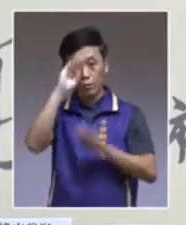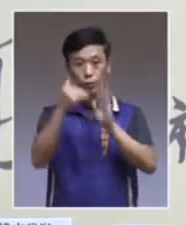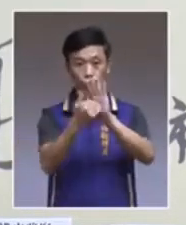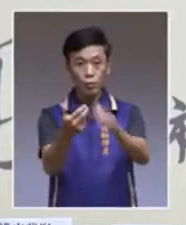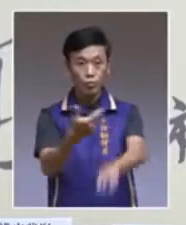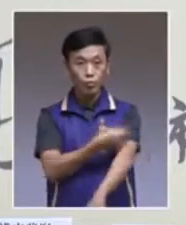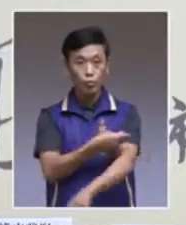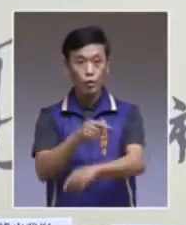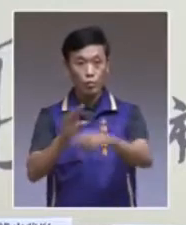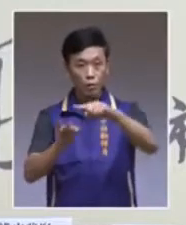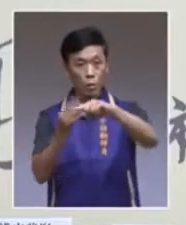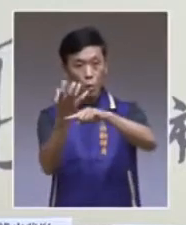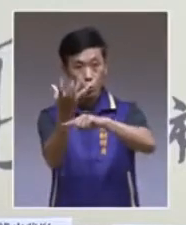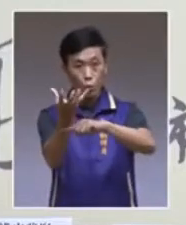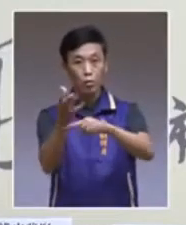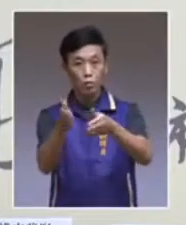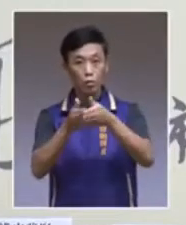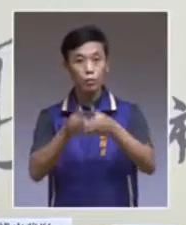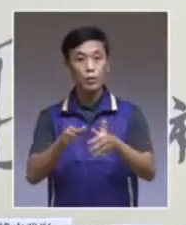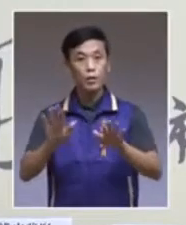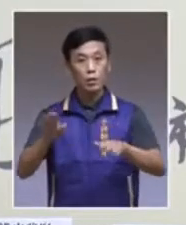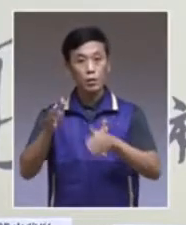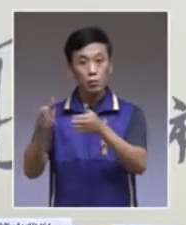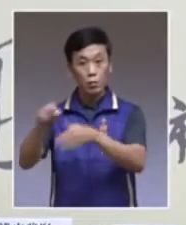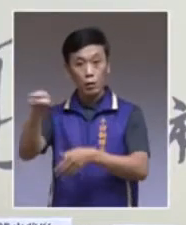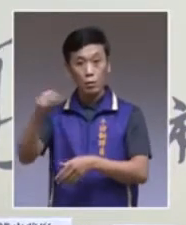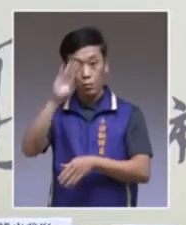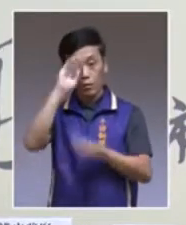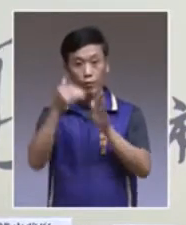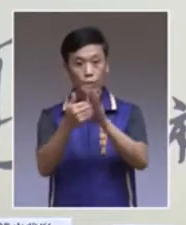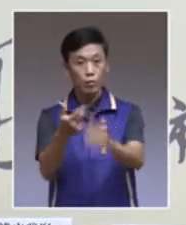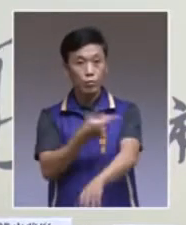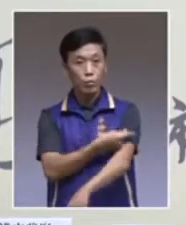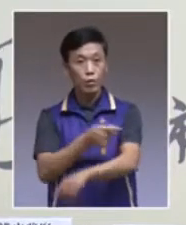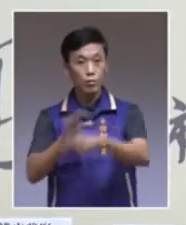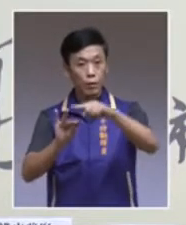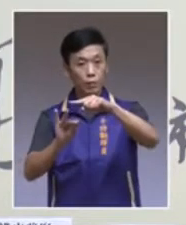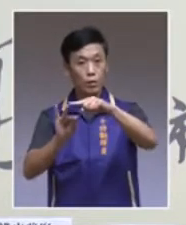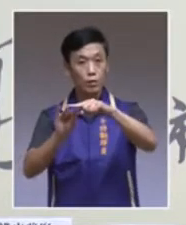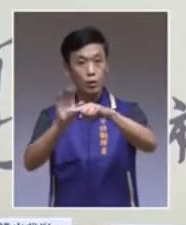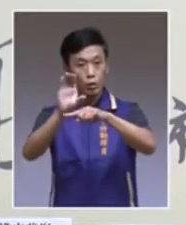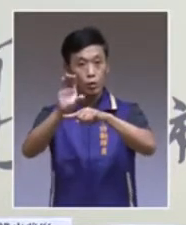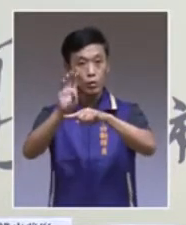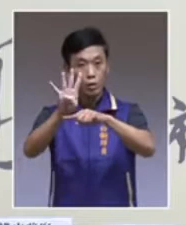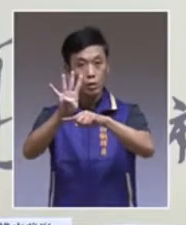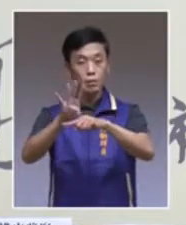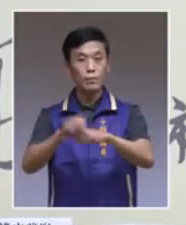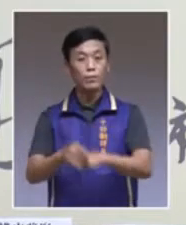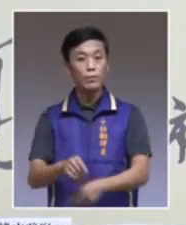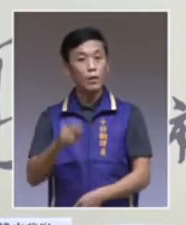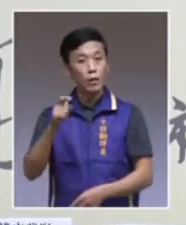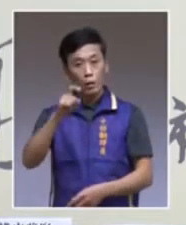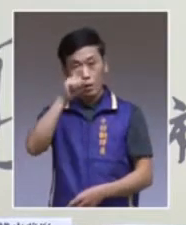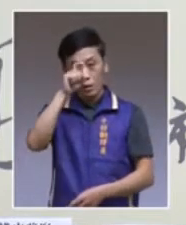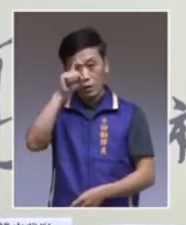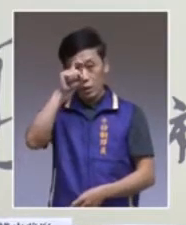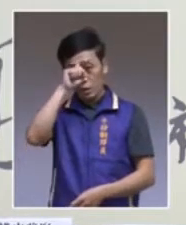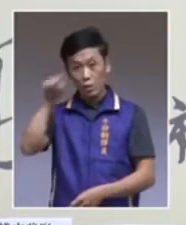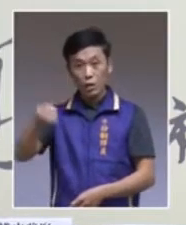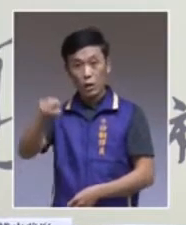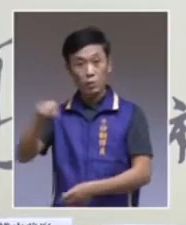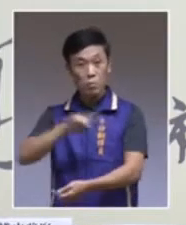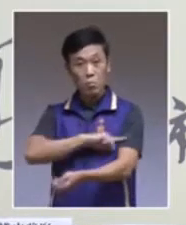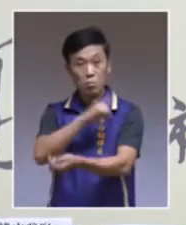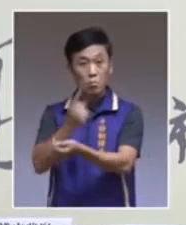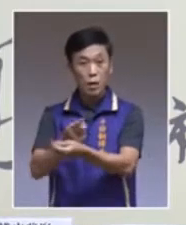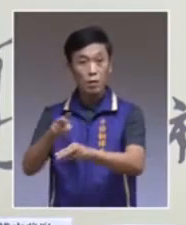要高，好，所以我们现在施打疫苗比例是94%，好，那要全面打开的话，那我